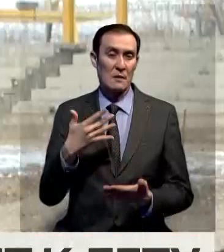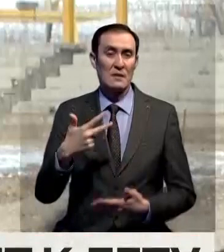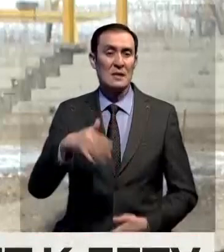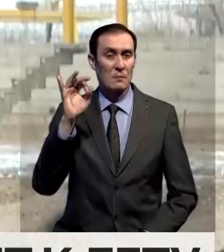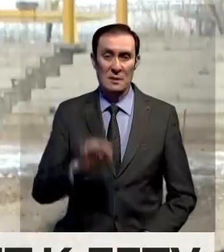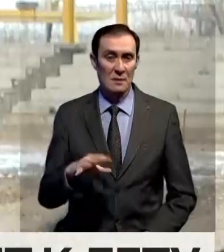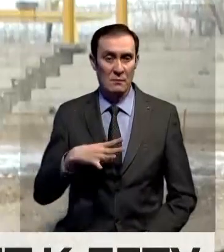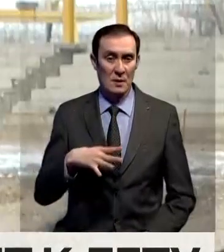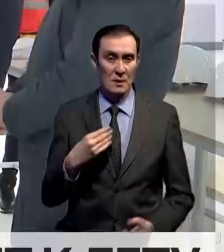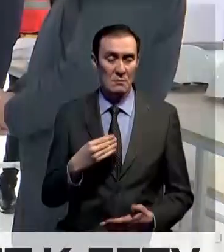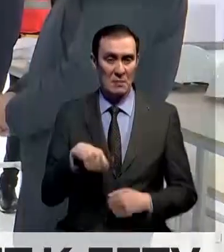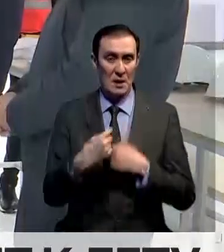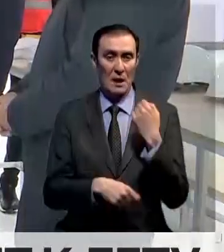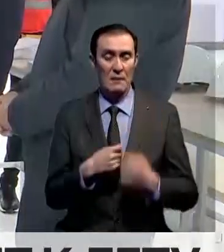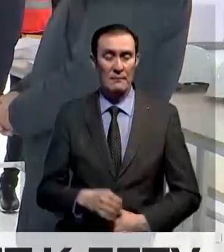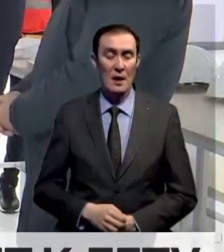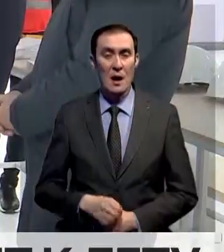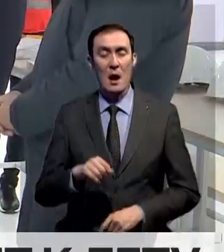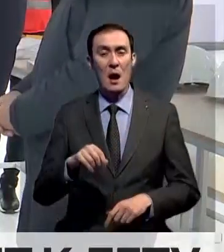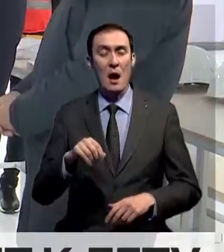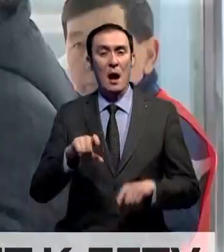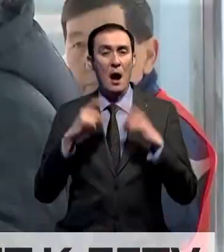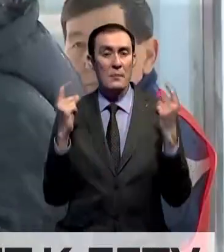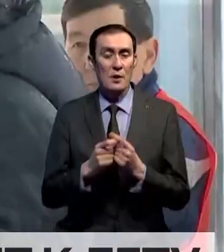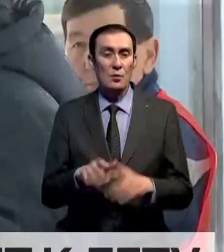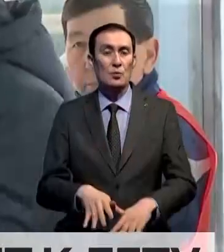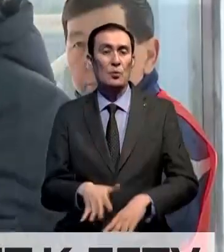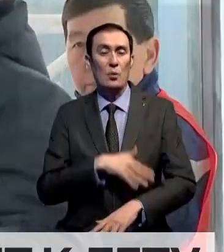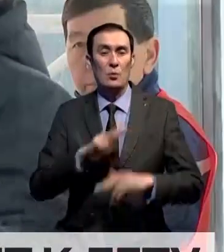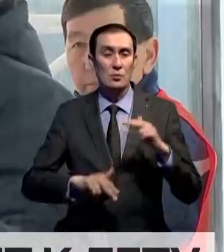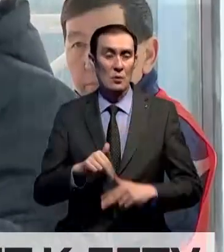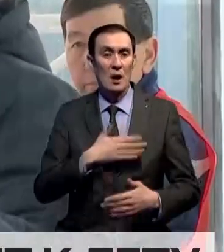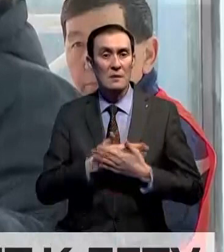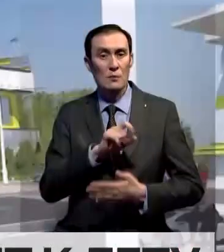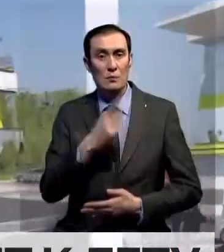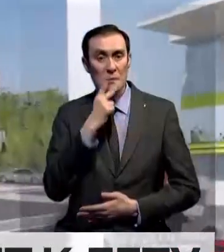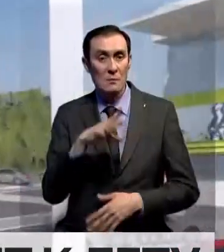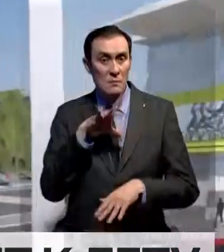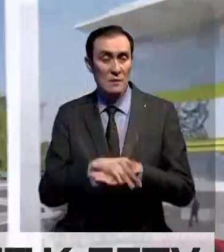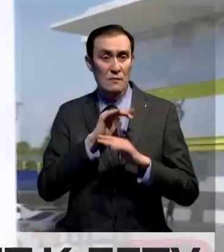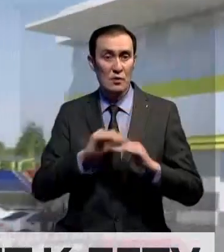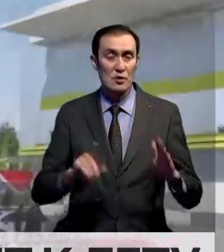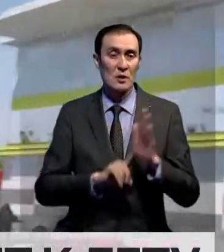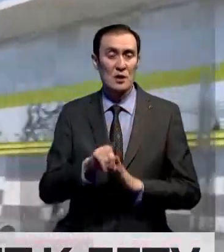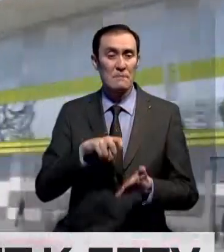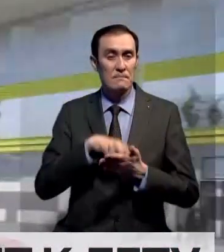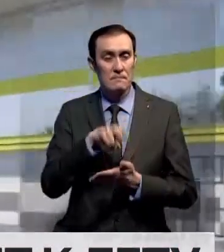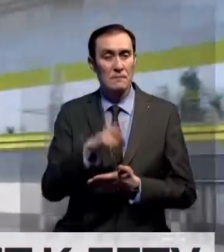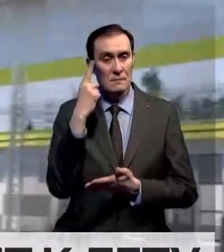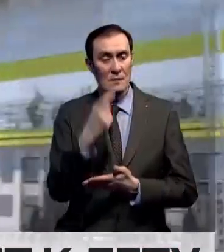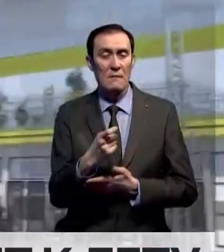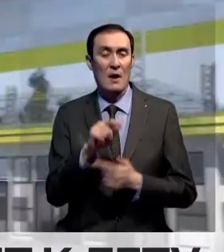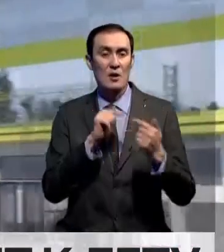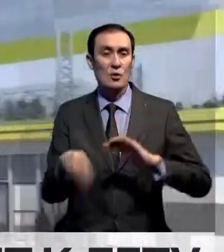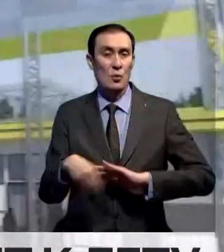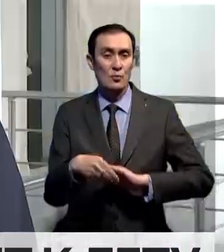вот так подорожание было. Объект попал в список долгостроев. Активные горожане, заметив затишье, стали писать письма в